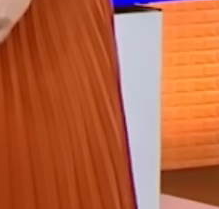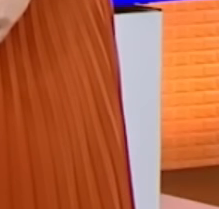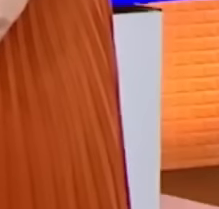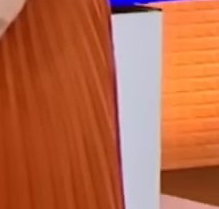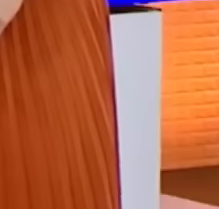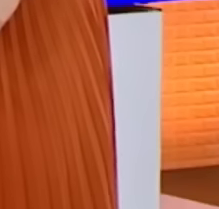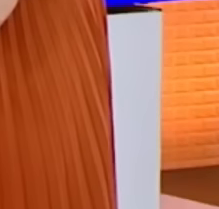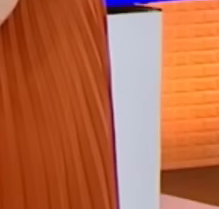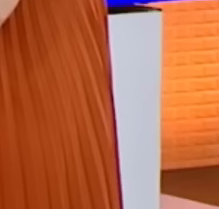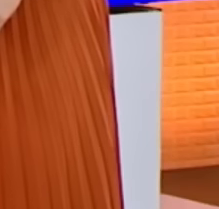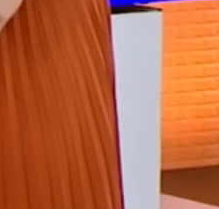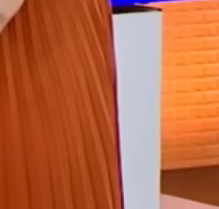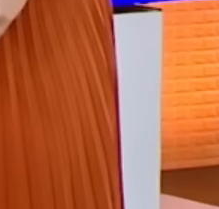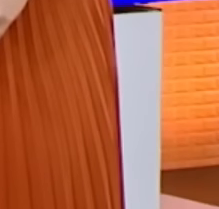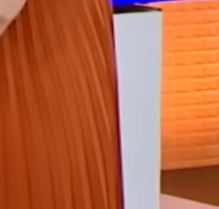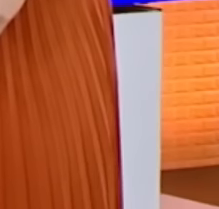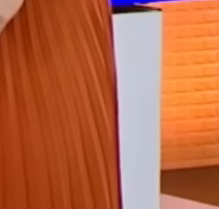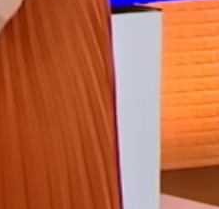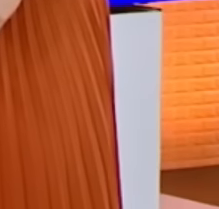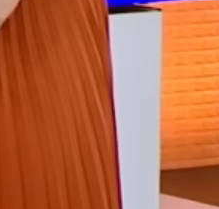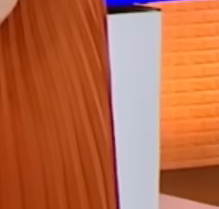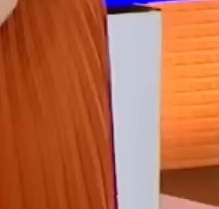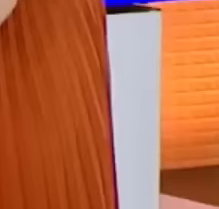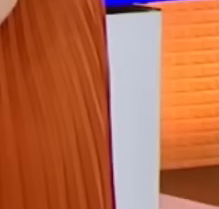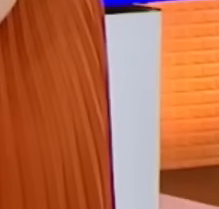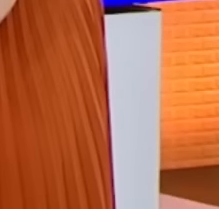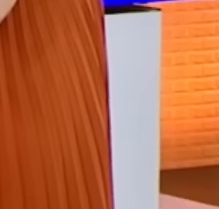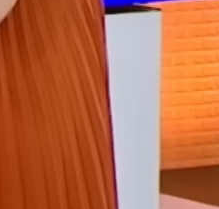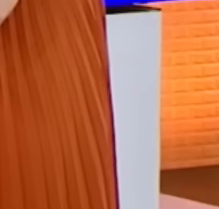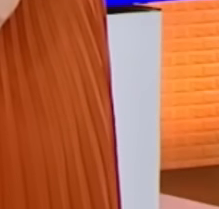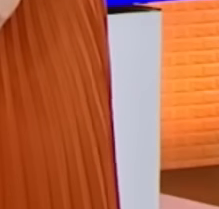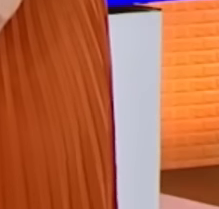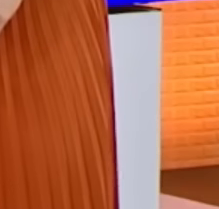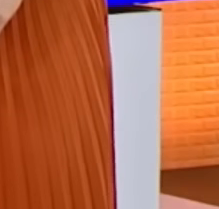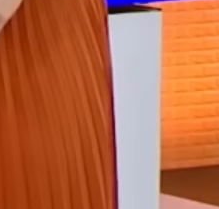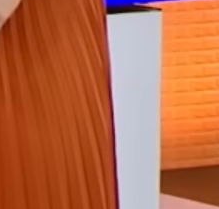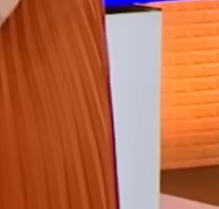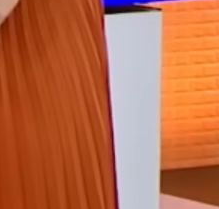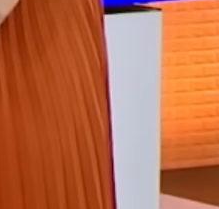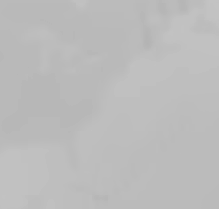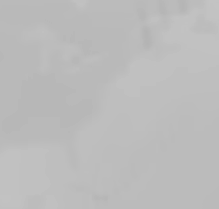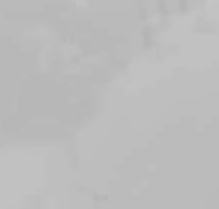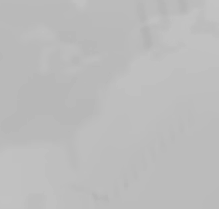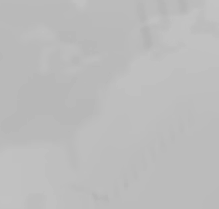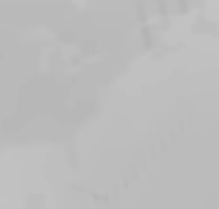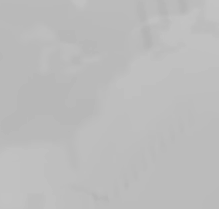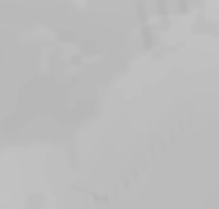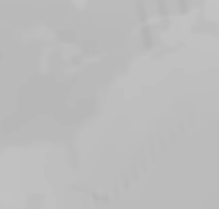kami sa GMA Pinoy TV at sa www.gmanews.tv.